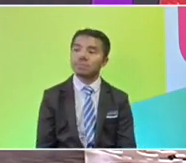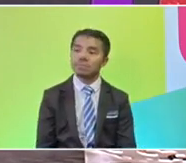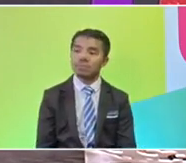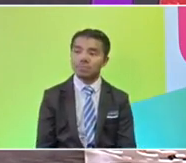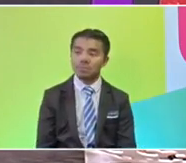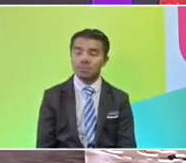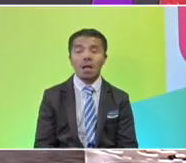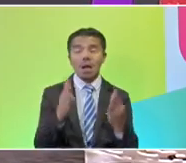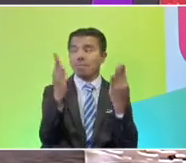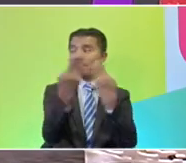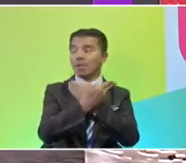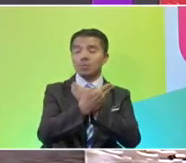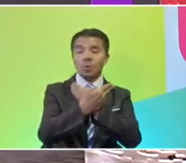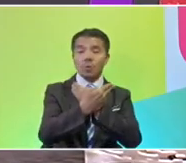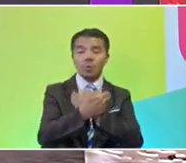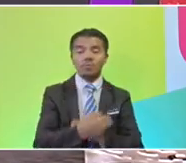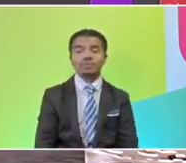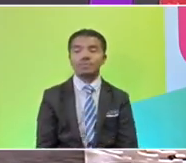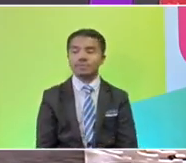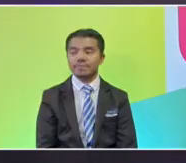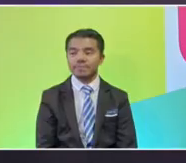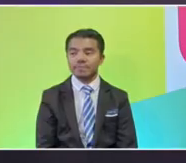bentuk terakhir